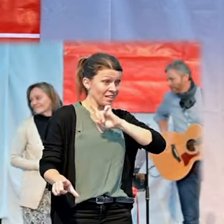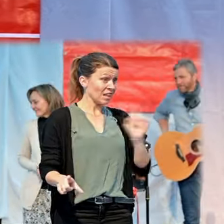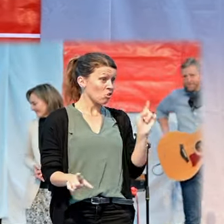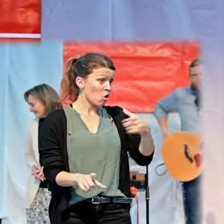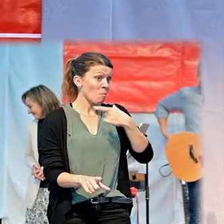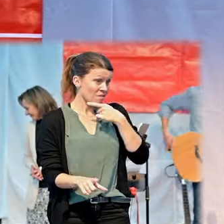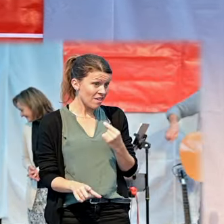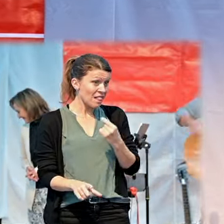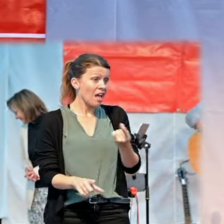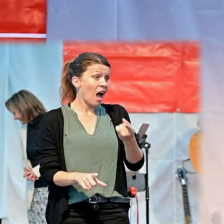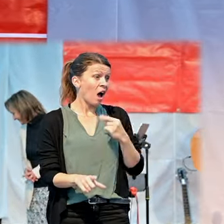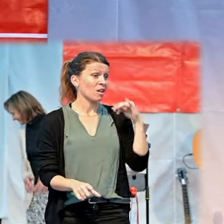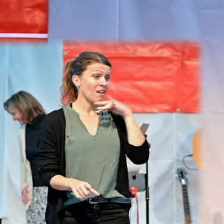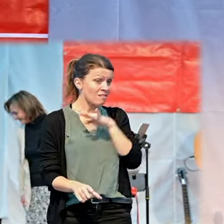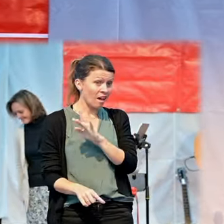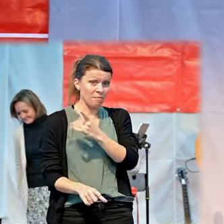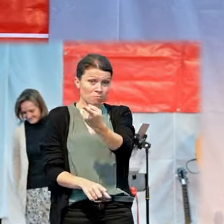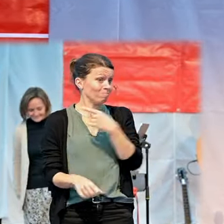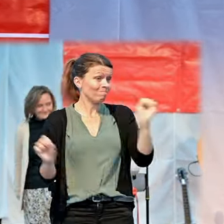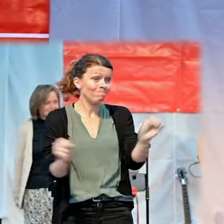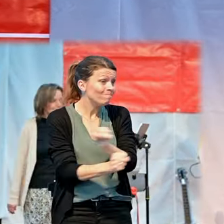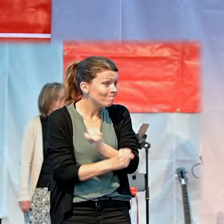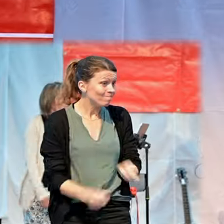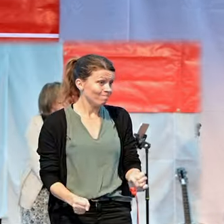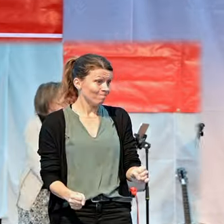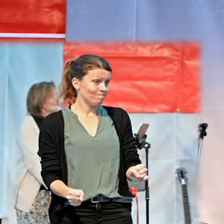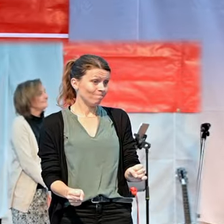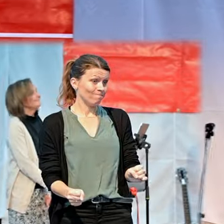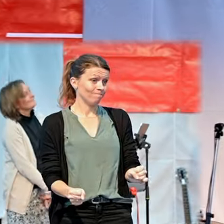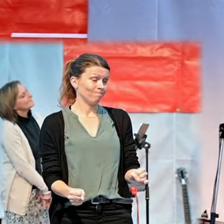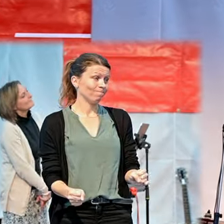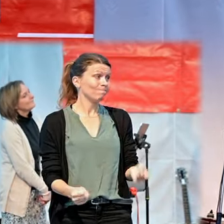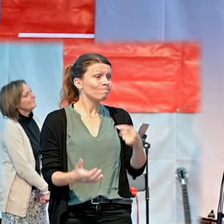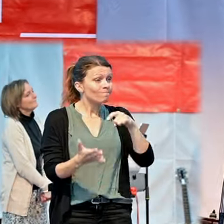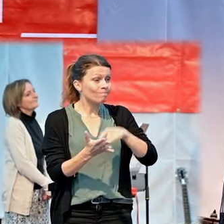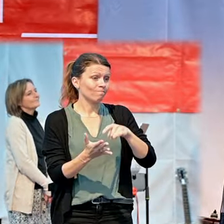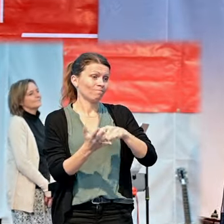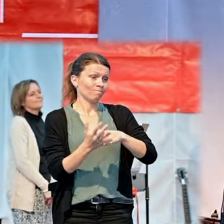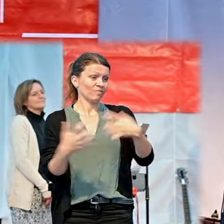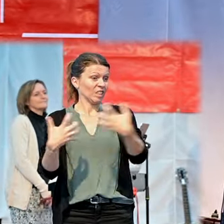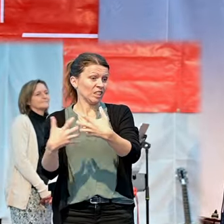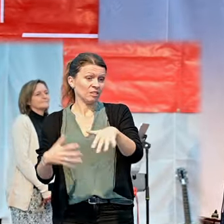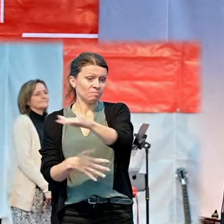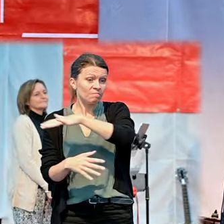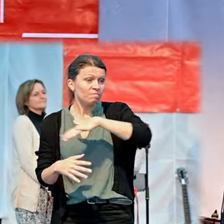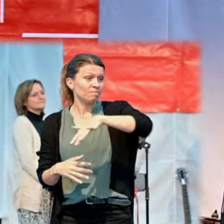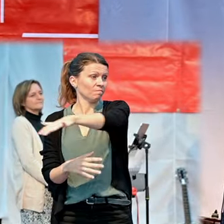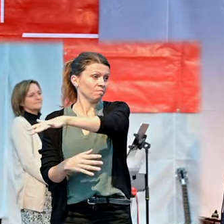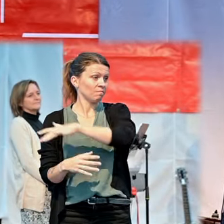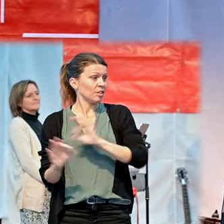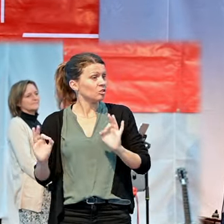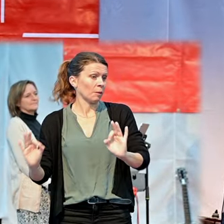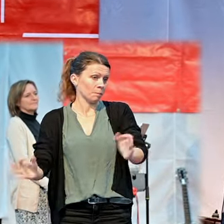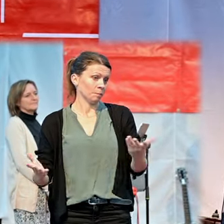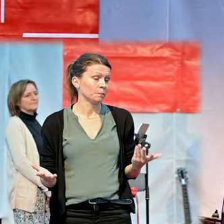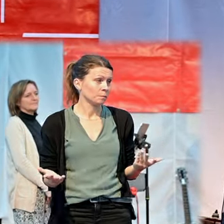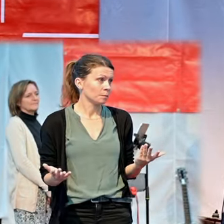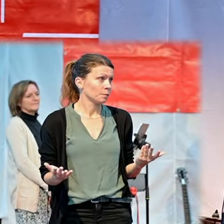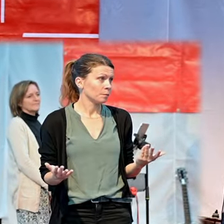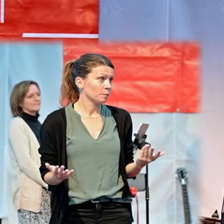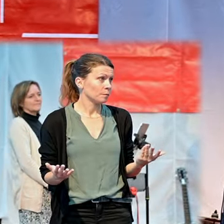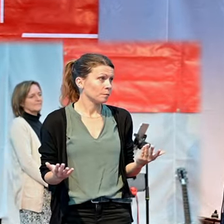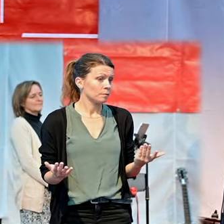aus Israel käme, aber sie kann nicht. Wegen des Massakers, was dort der Fall ist. Es